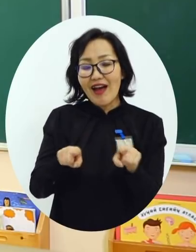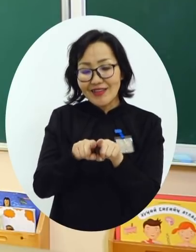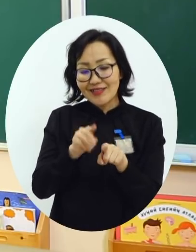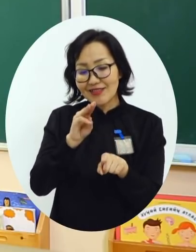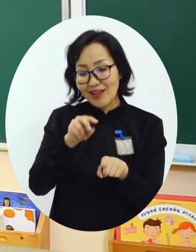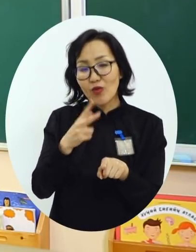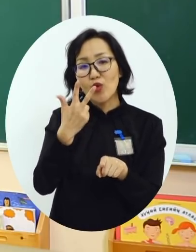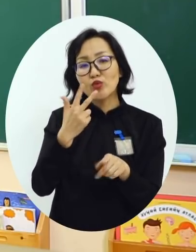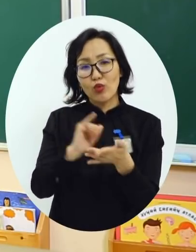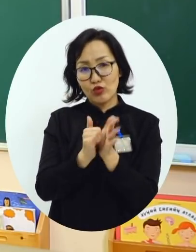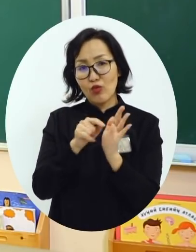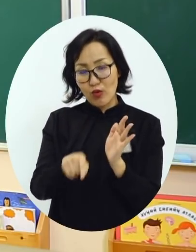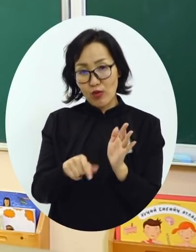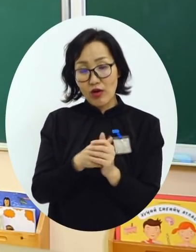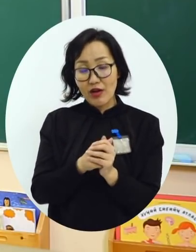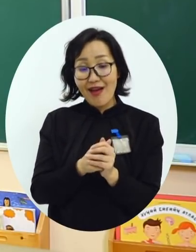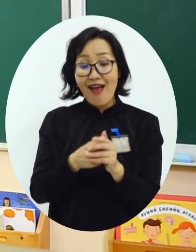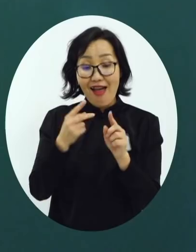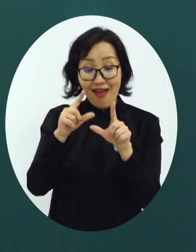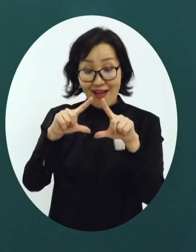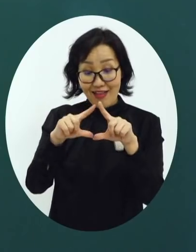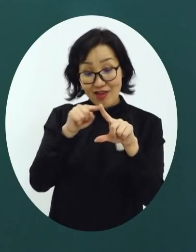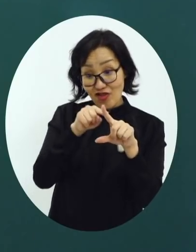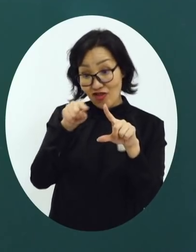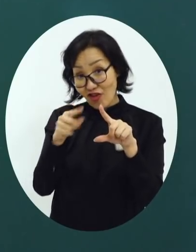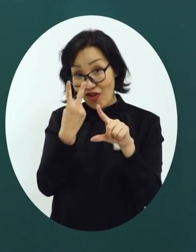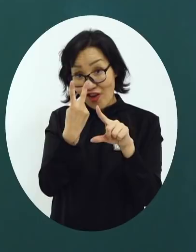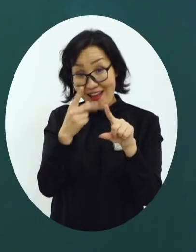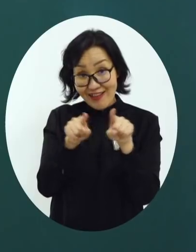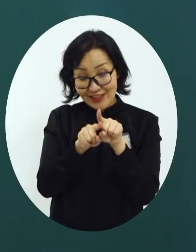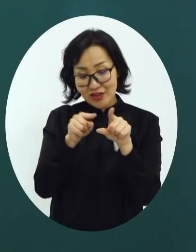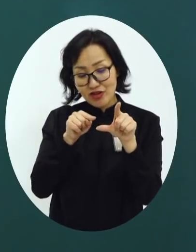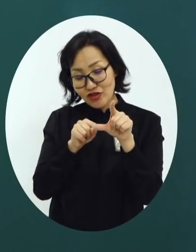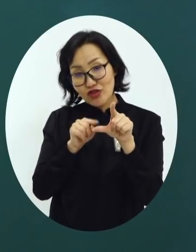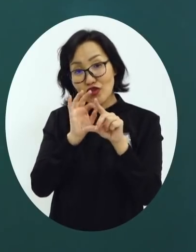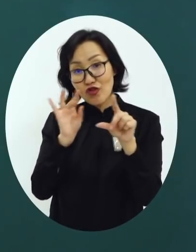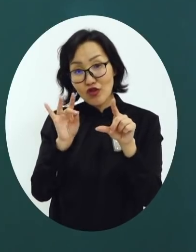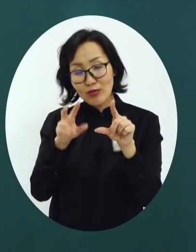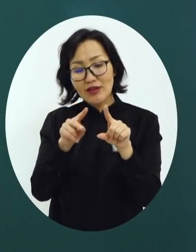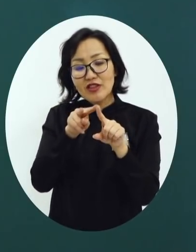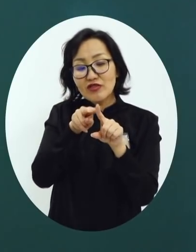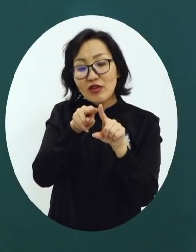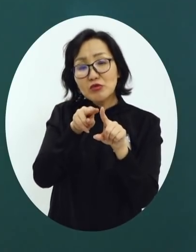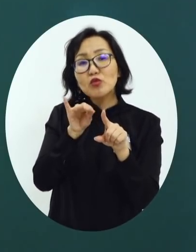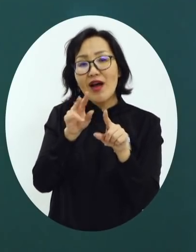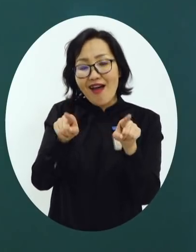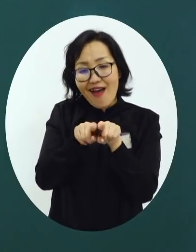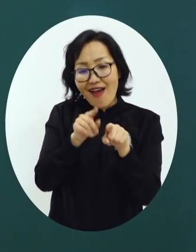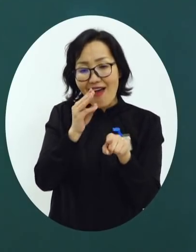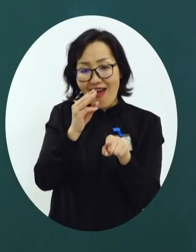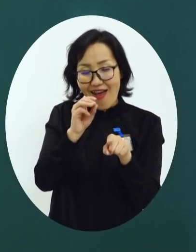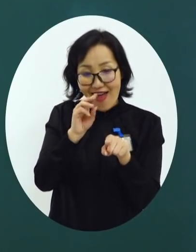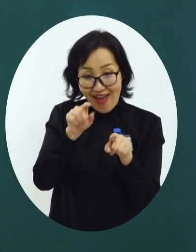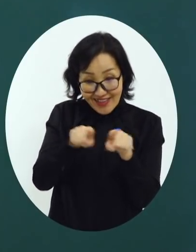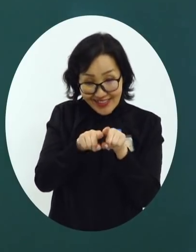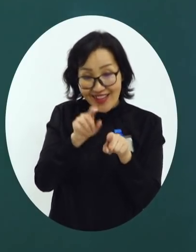талт гурвалжин байх. А аль нэг хоёр тал нь тэнцүү байвал адил хажуут гурвалжин байх.